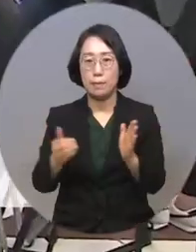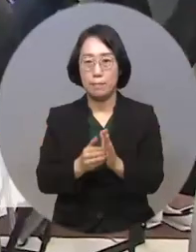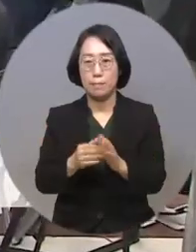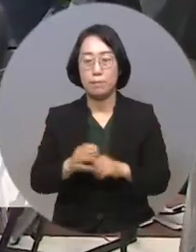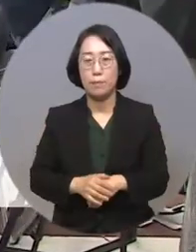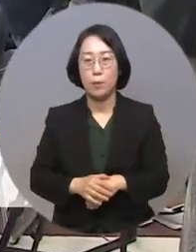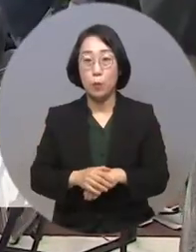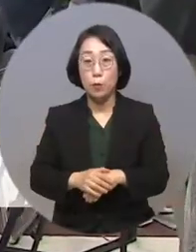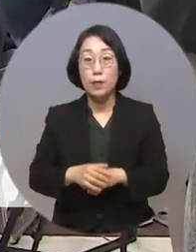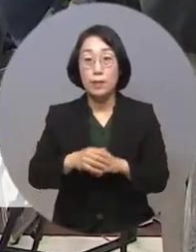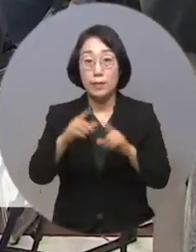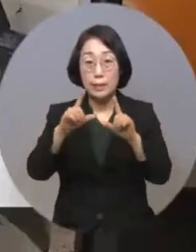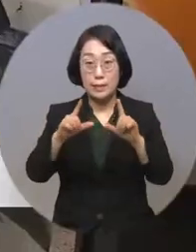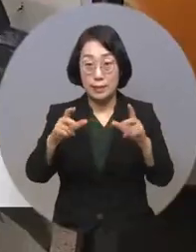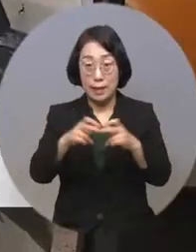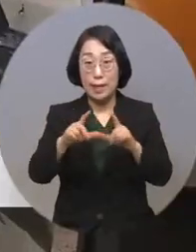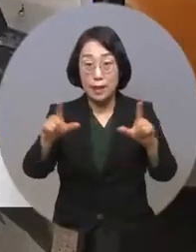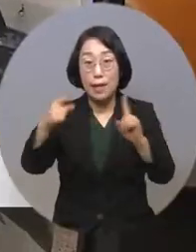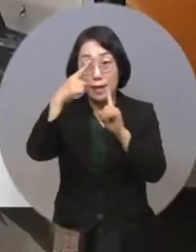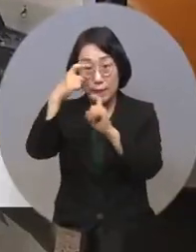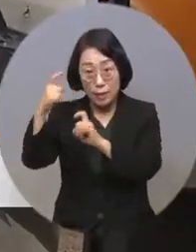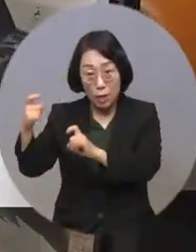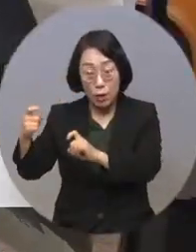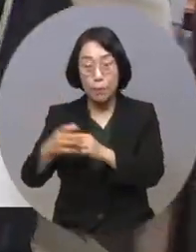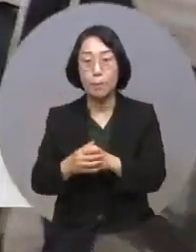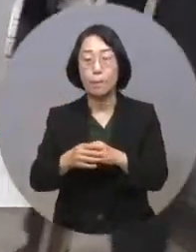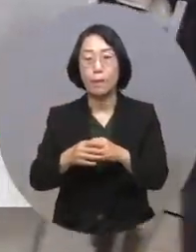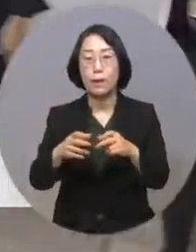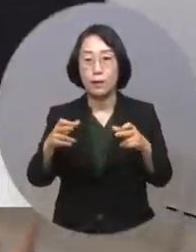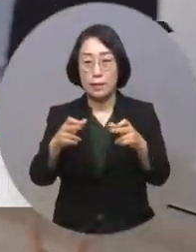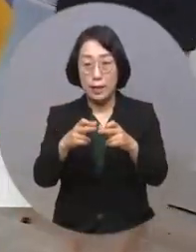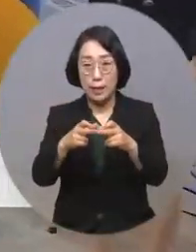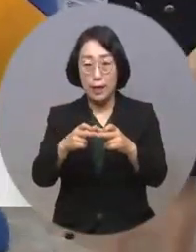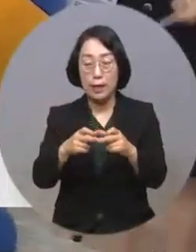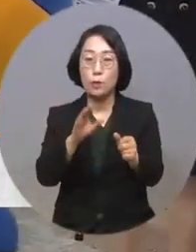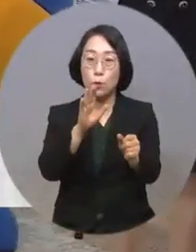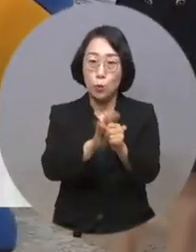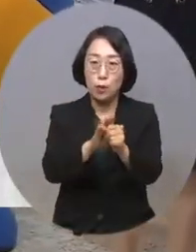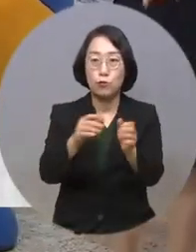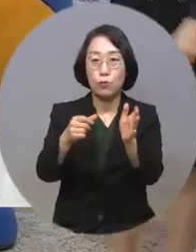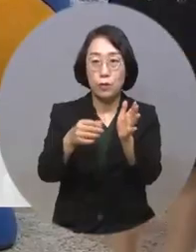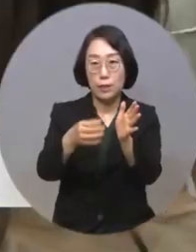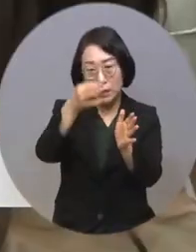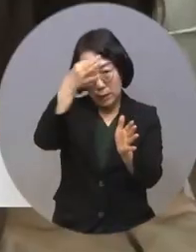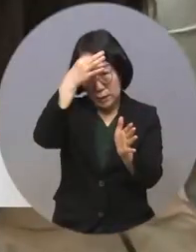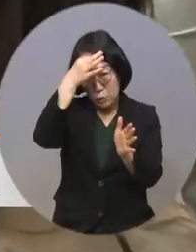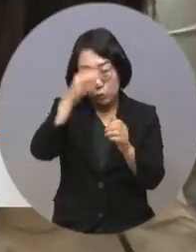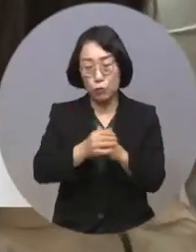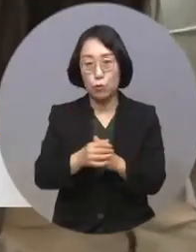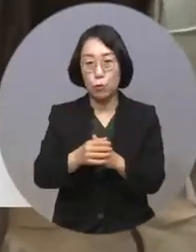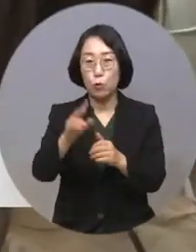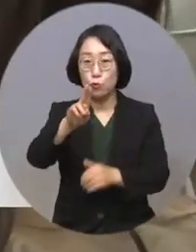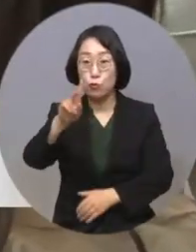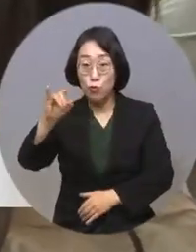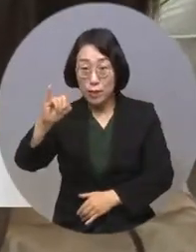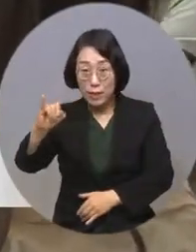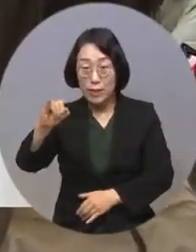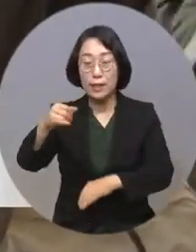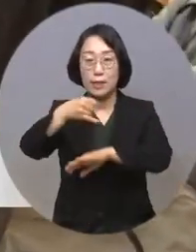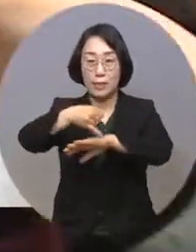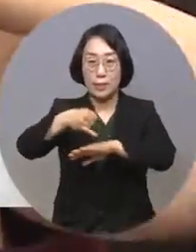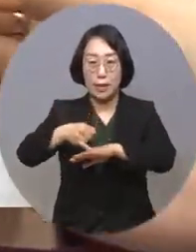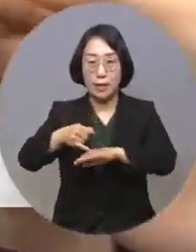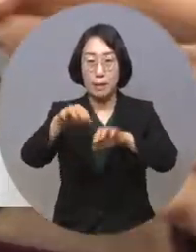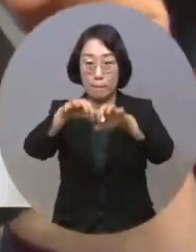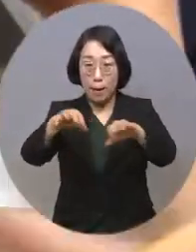기념해 열린 이번 행사는 장애인 보조공학기술과 유니버설 디자인을 전시해 모두 함께 어울려 살아가는